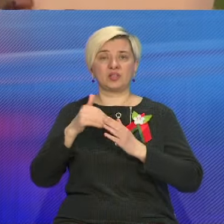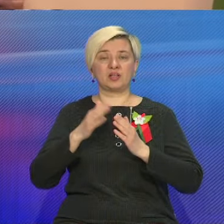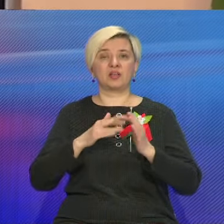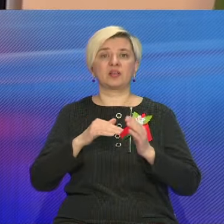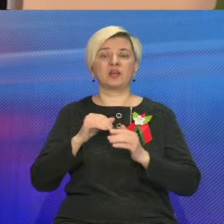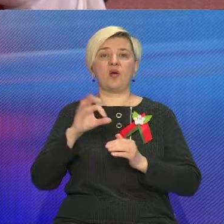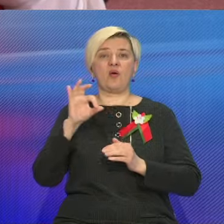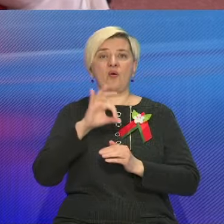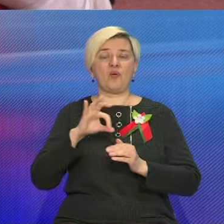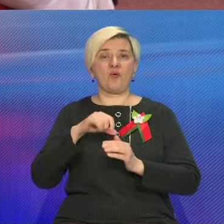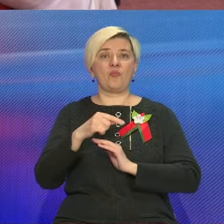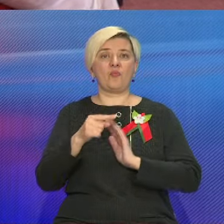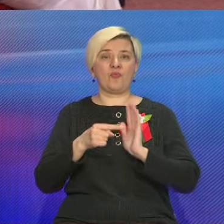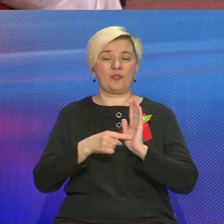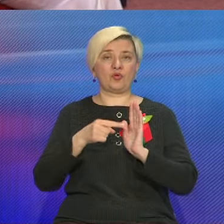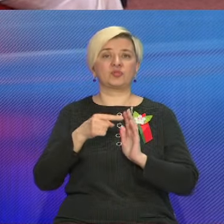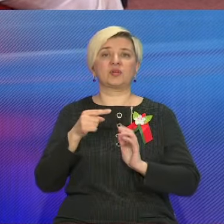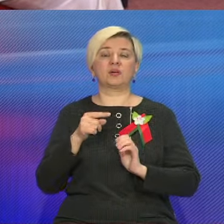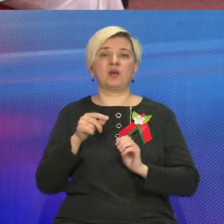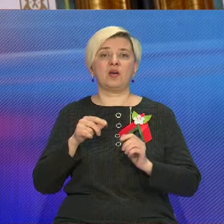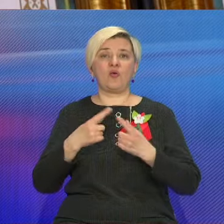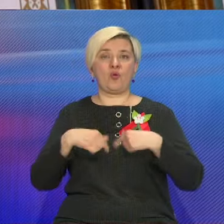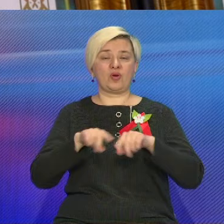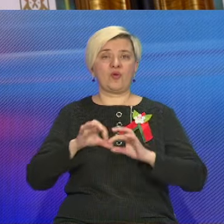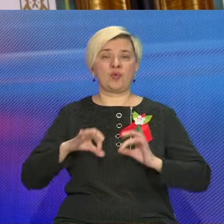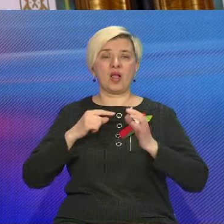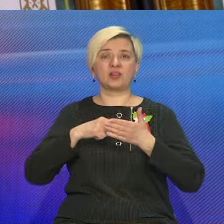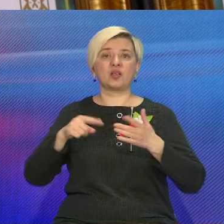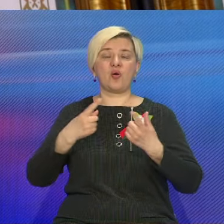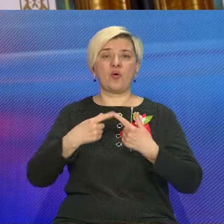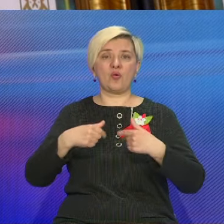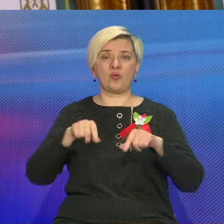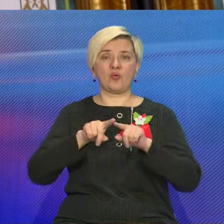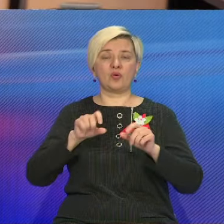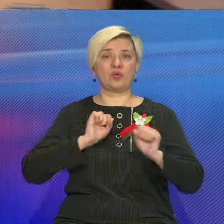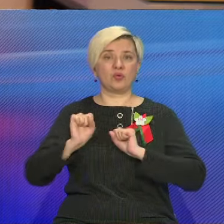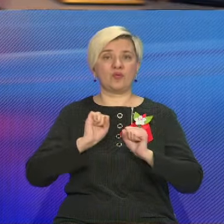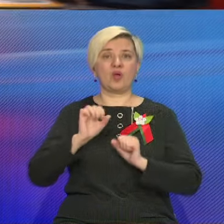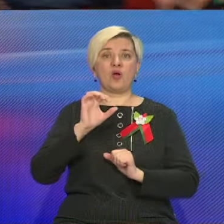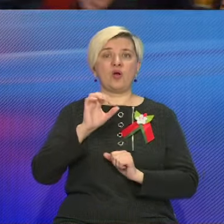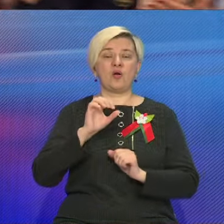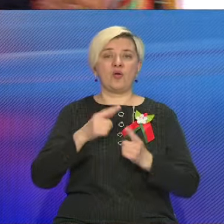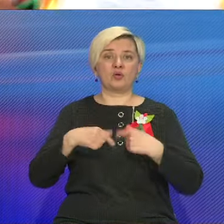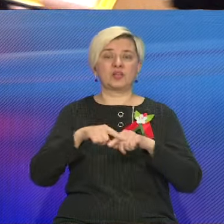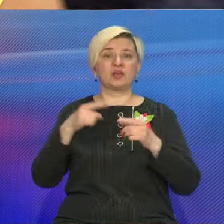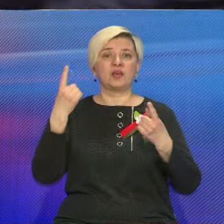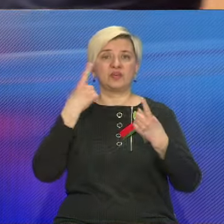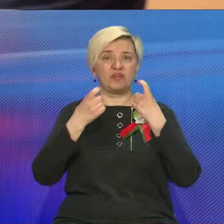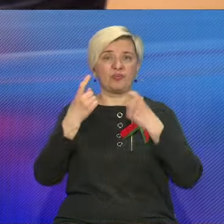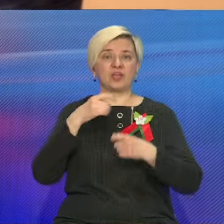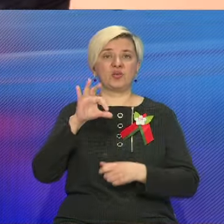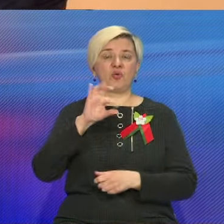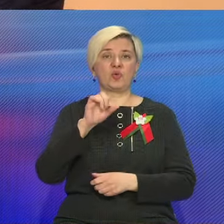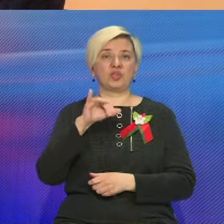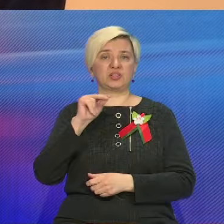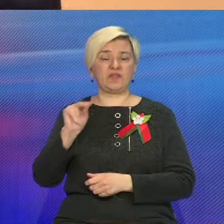об деятельности органов прокуратуры означена редактор отдела информации радио и телебачения Ольга Борисевич. За пропаганду